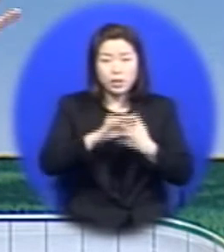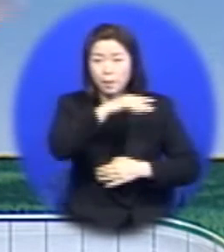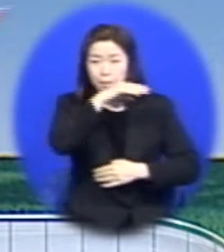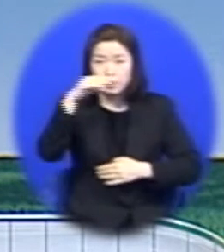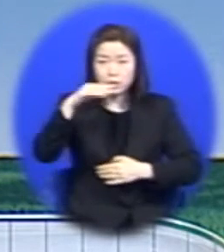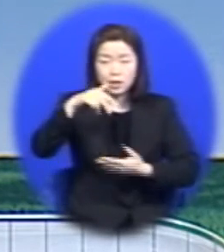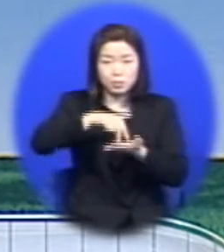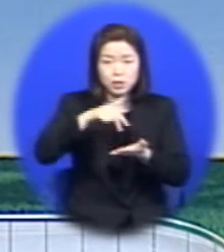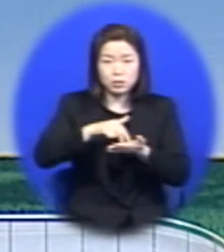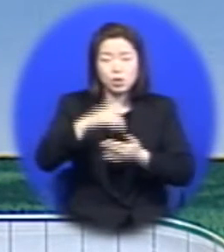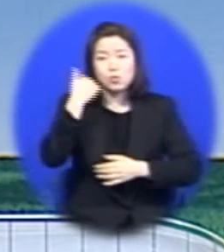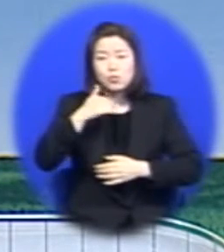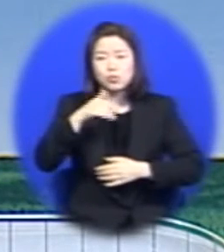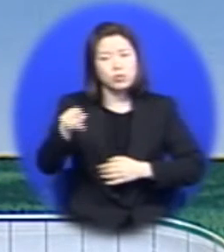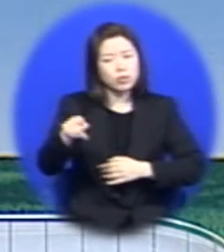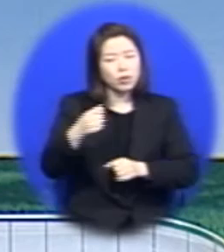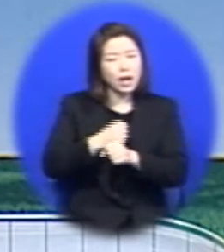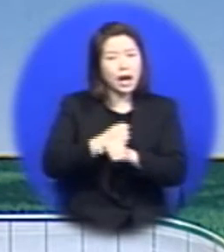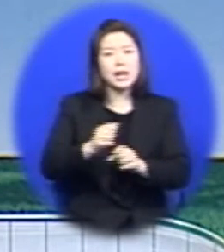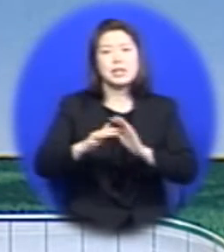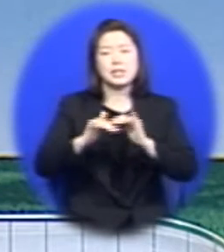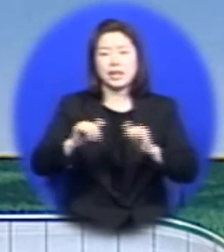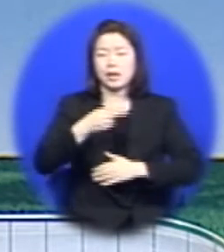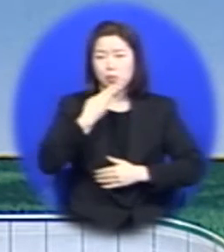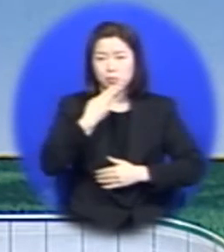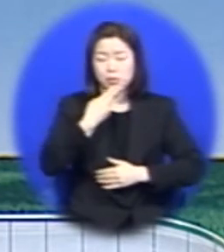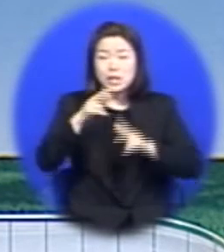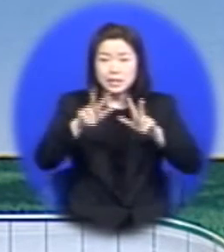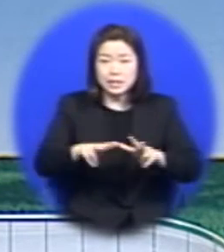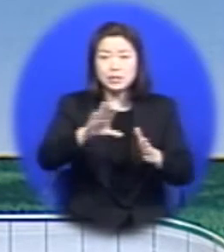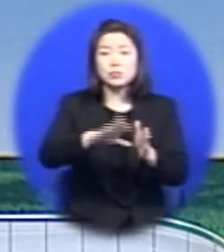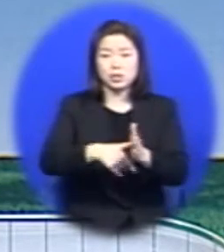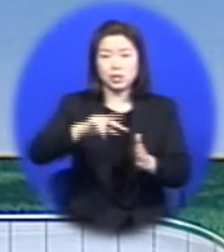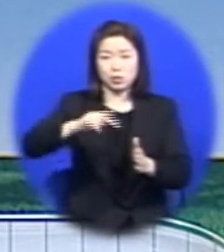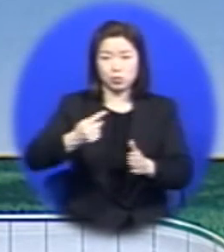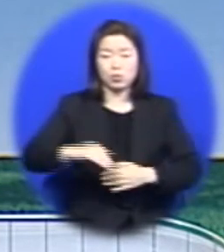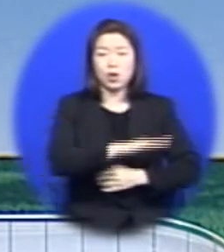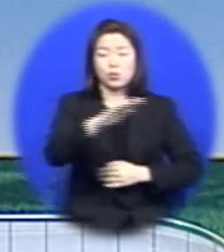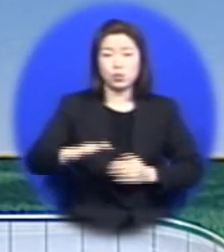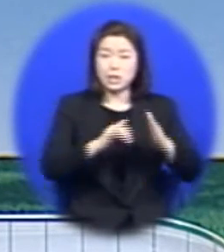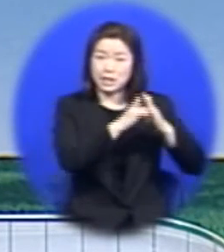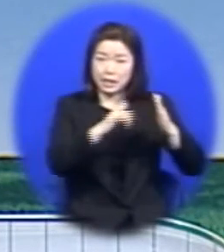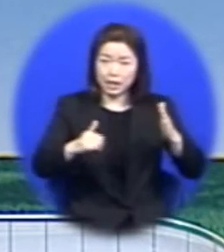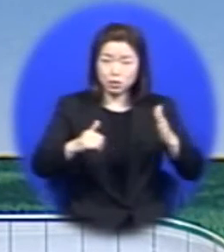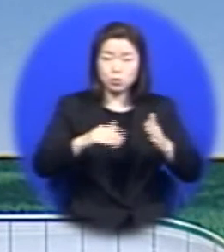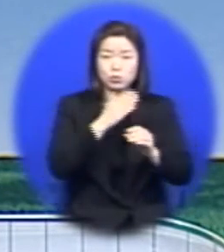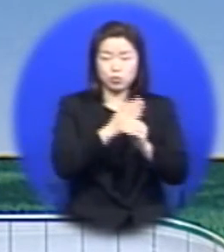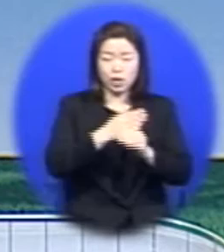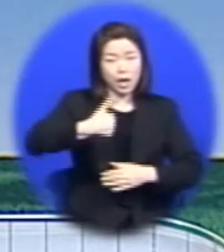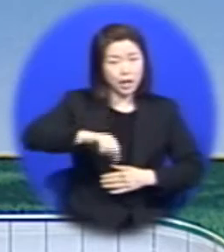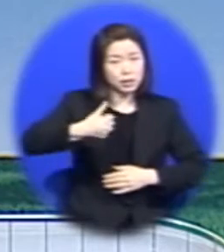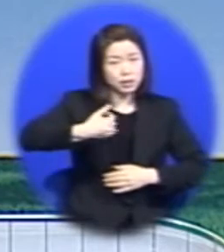누구도 그렇게 할 사람이 없기 때문에 그렇습니다. 지금 시대에도 우리 가족 중에 아들이나